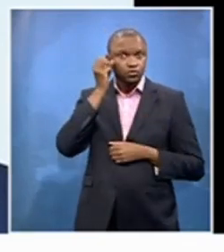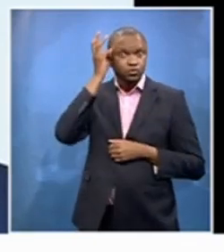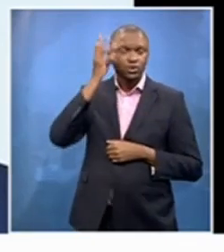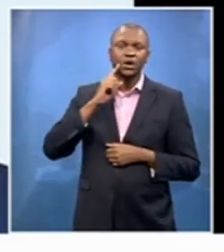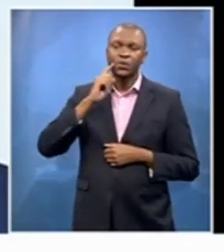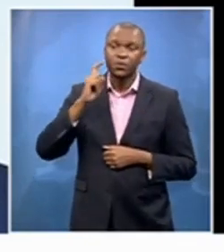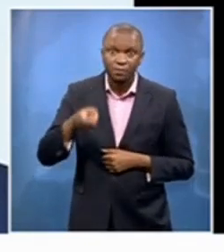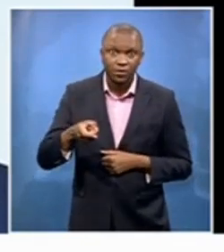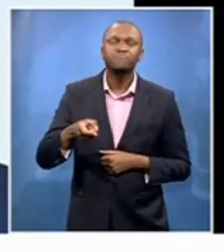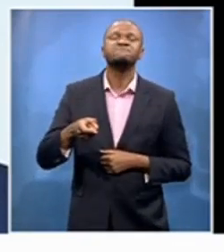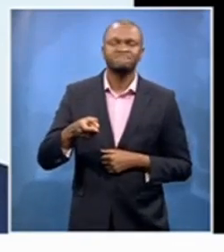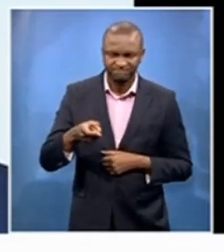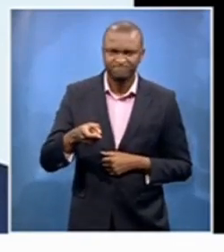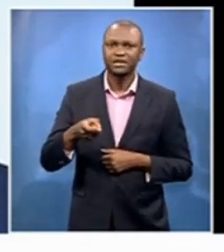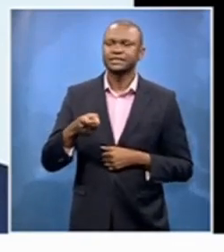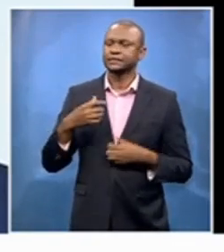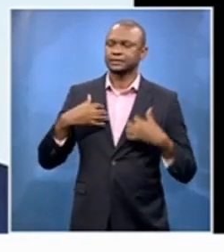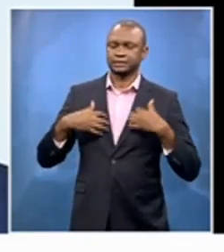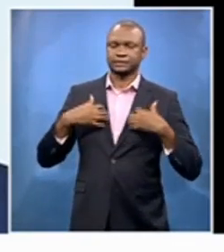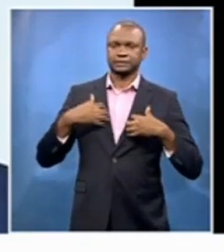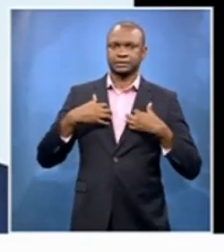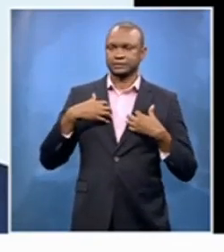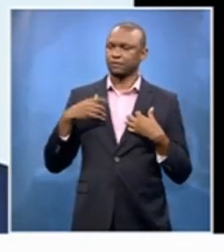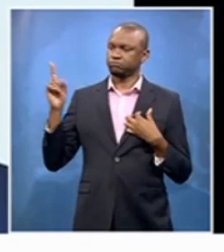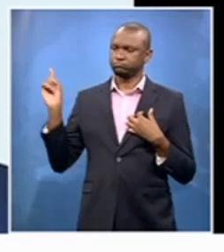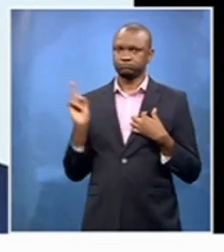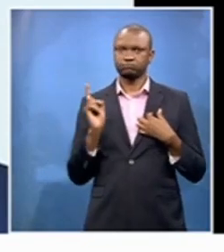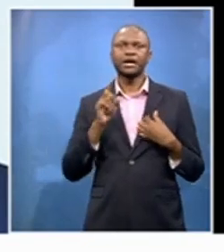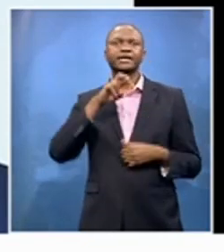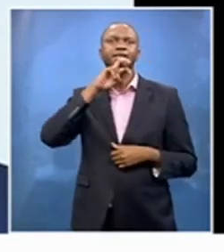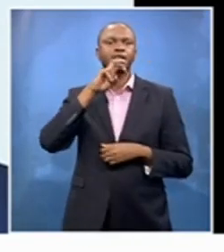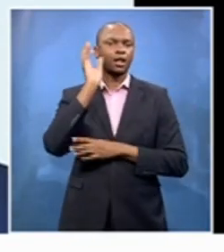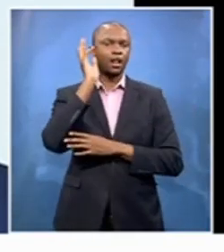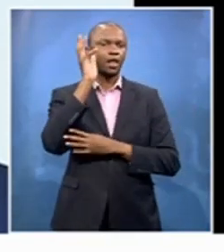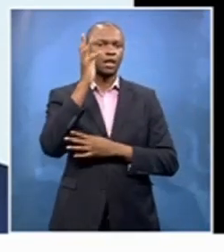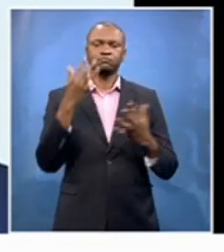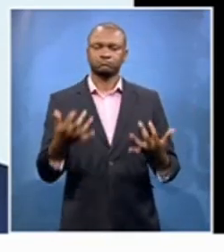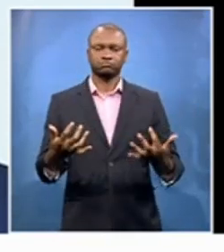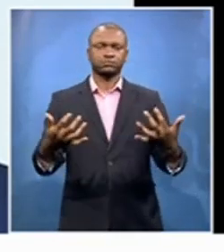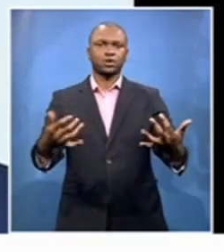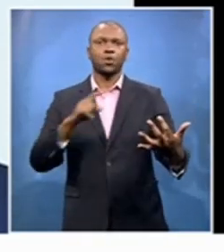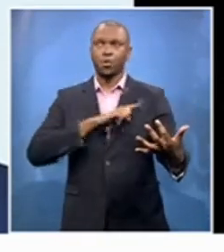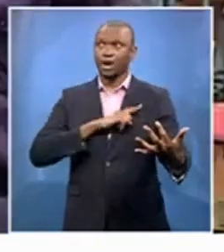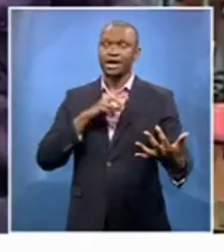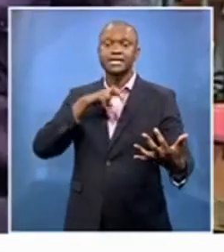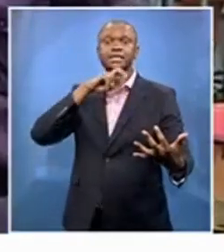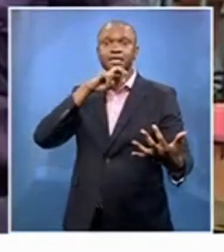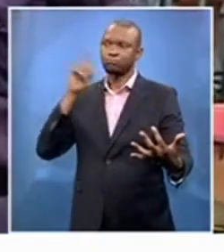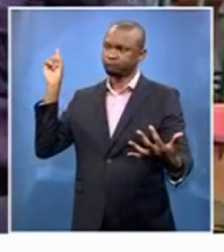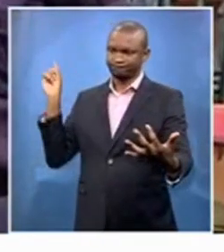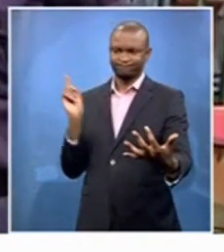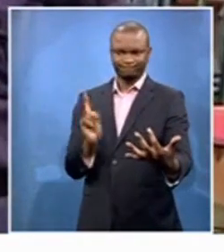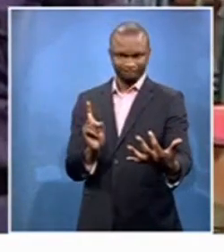lakusasa silibhenge emehlo labo ngoba ngilapho thine eMaSwati sithi kutawuphuma ilanga ngulapho stova khona